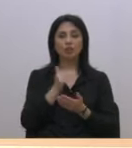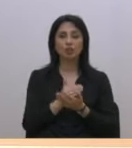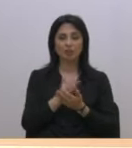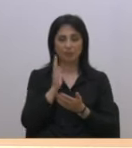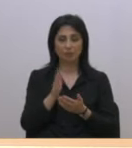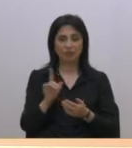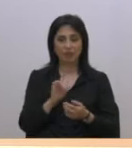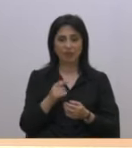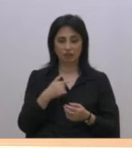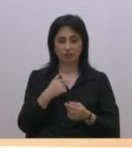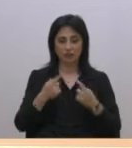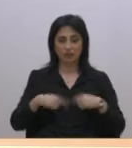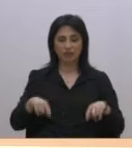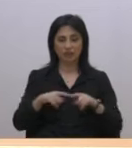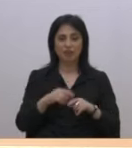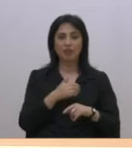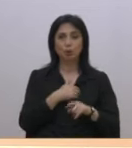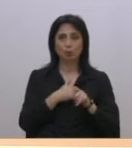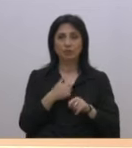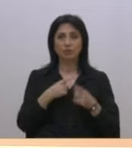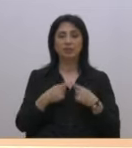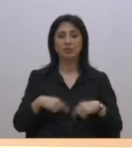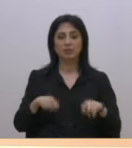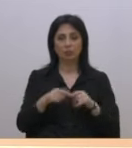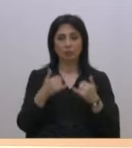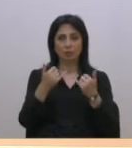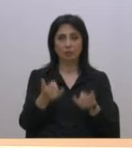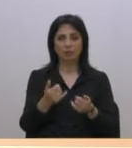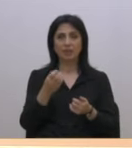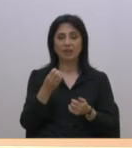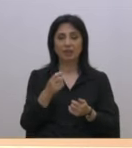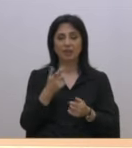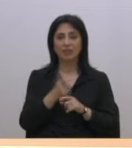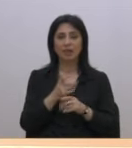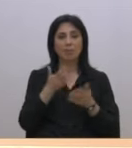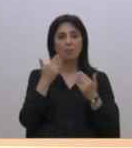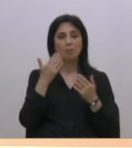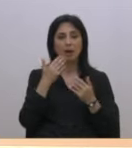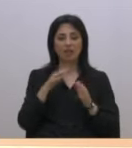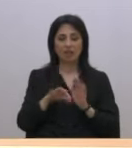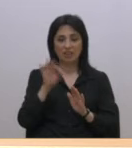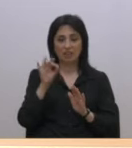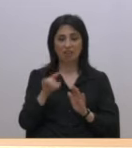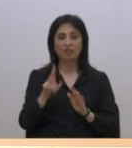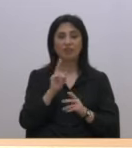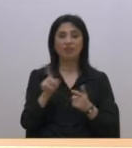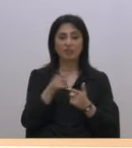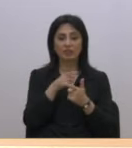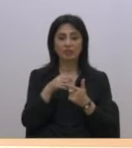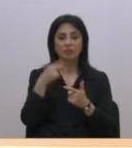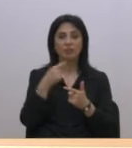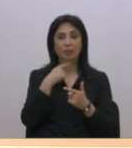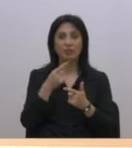დადგება, რასაც ჩვენი საზოგადოება ისურვებს და ჩვენი საზოგადოებისთვის კიდე ძალიან მარტივი გასარჩევია, მეგობრებო, ვის უნდა მიცეთ,